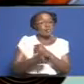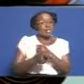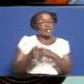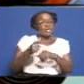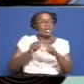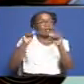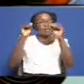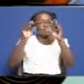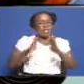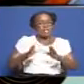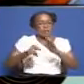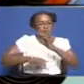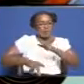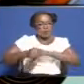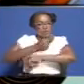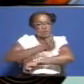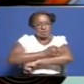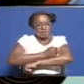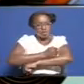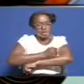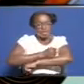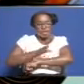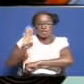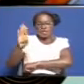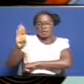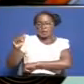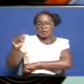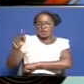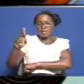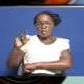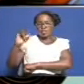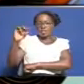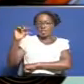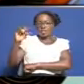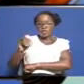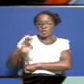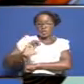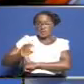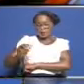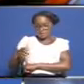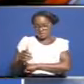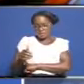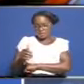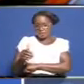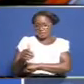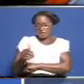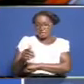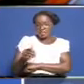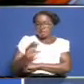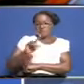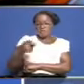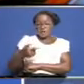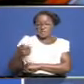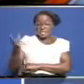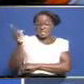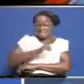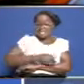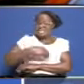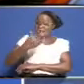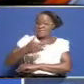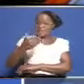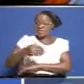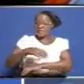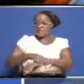mwalimu wa shule ya msingi katika kaunti ya Baringo. Mradi huo unaweza kumpa shilingi 5,000 kila siku, na hii